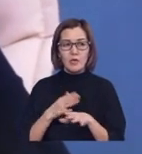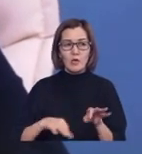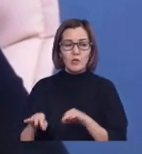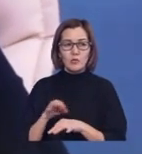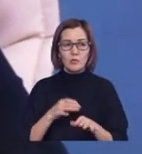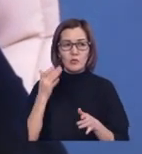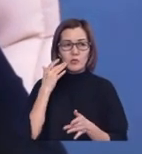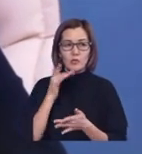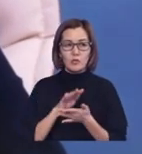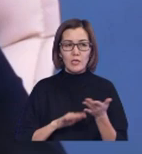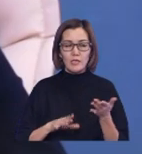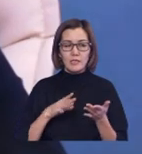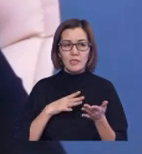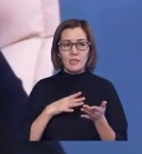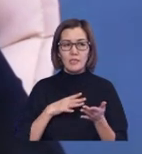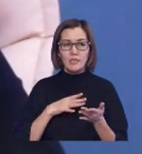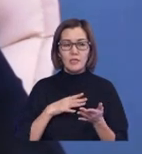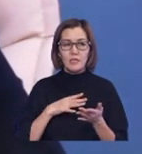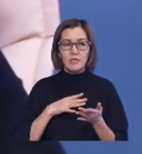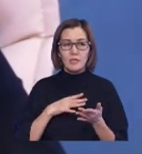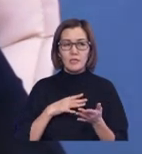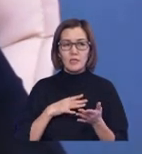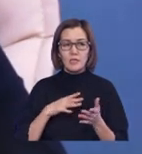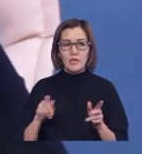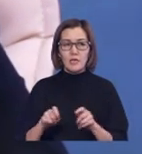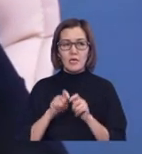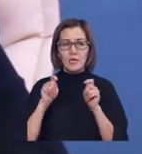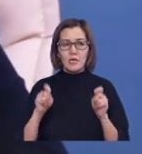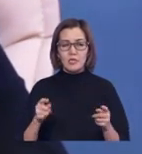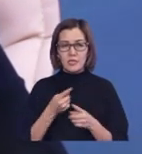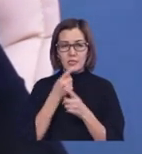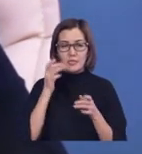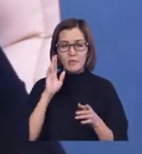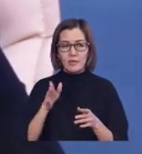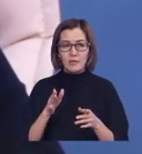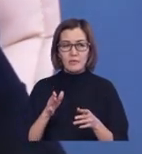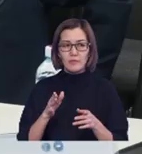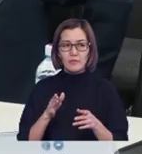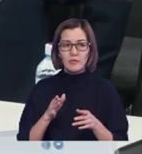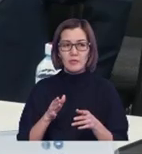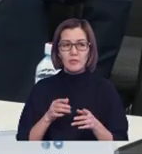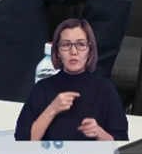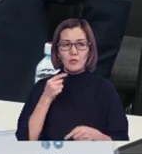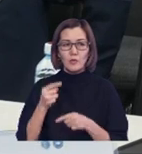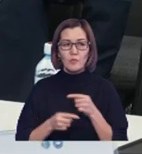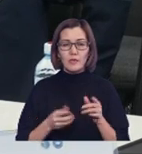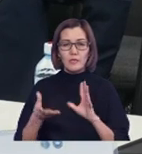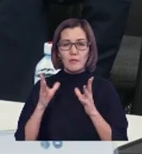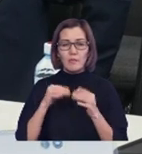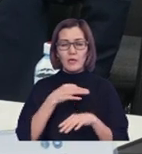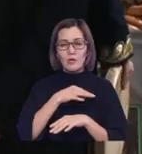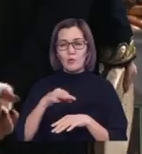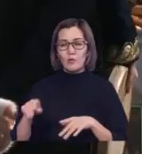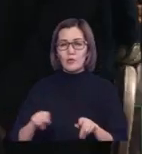үйлестіретін жомарт орталығының ашылатынын хабарлаймыз. Осындай орталықтар барлық өңірлерде ашылады деп